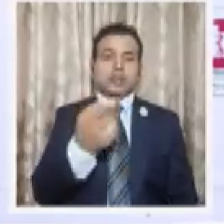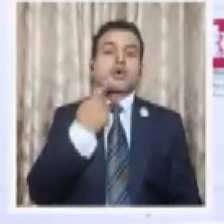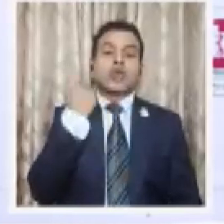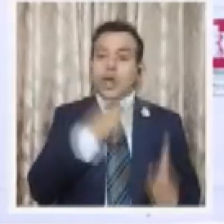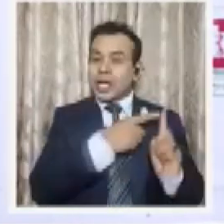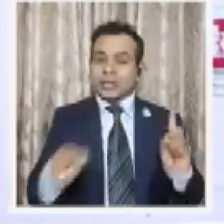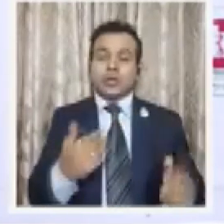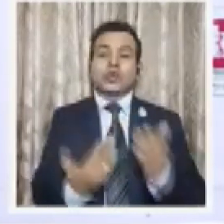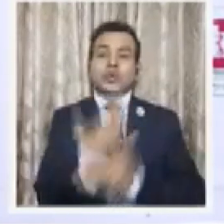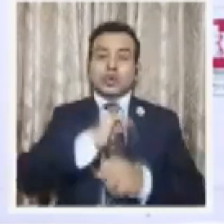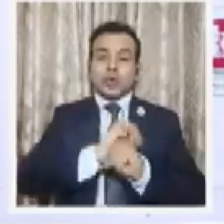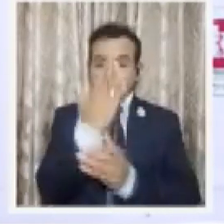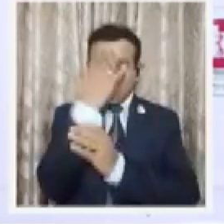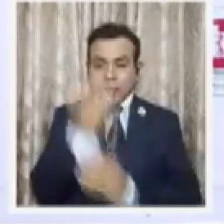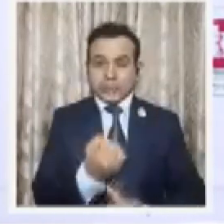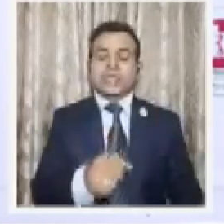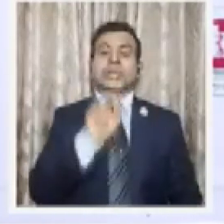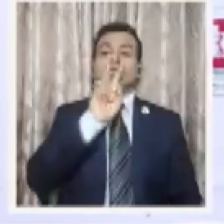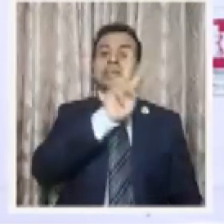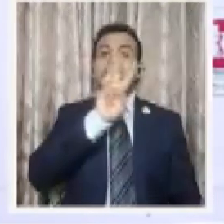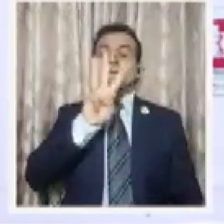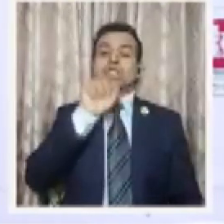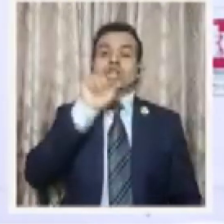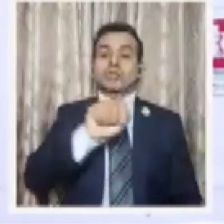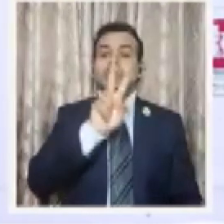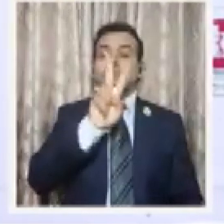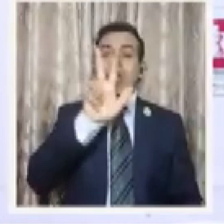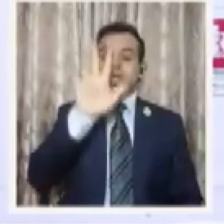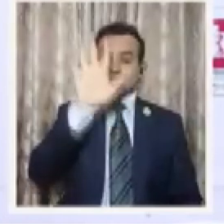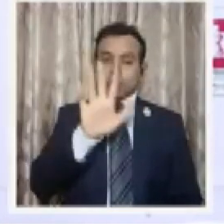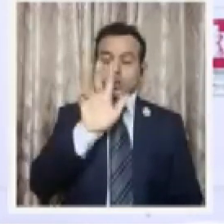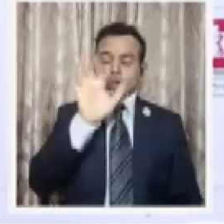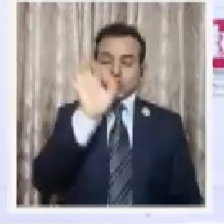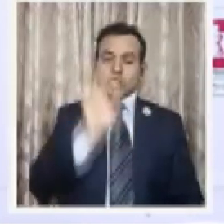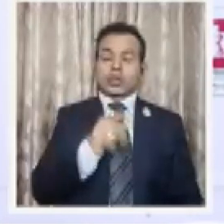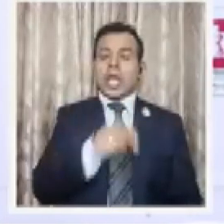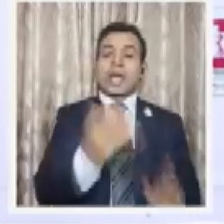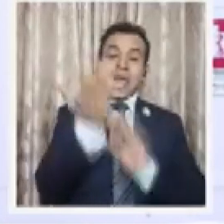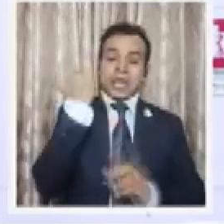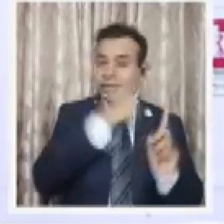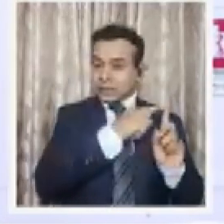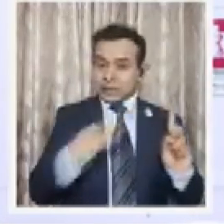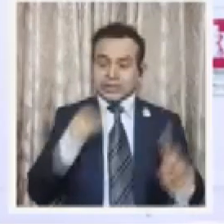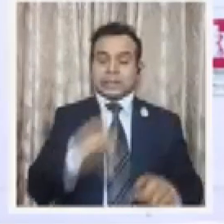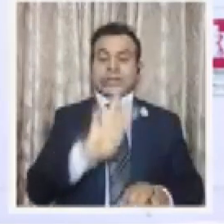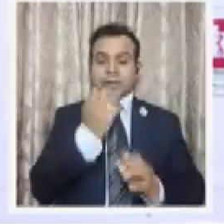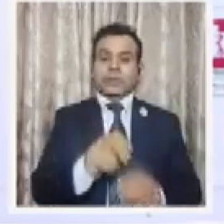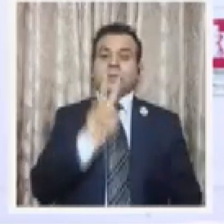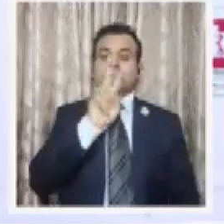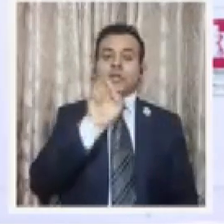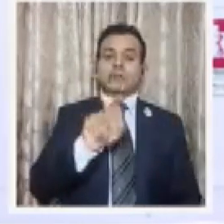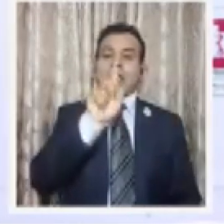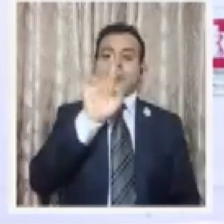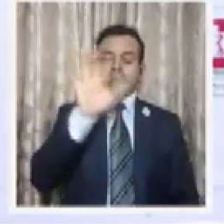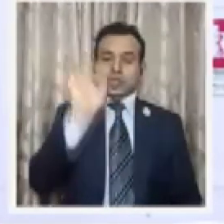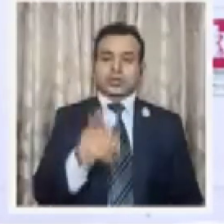আমি আবার বলছি, 24 ঘন্টায় শনাক্তের হার 23.28% এবং এ পর্যন্ত শনাক্তের হার